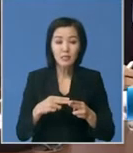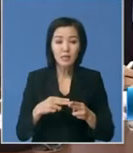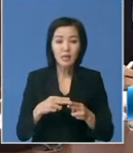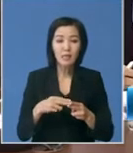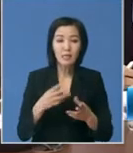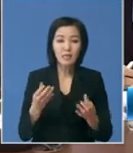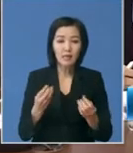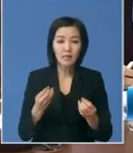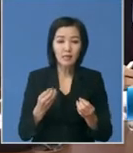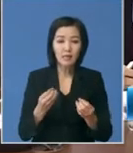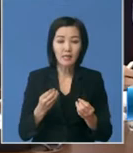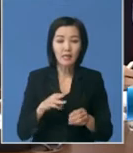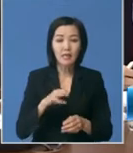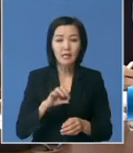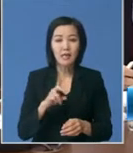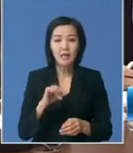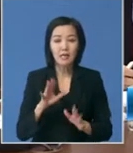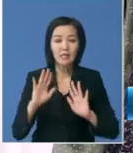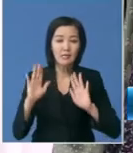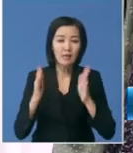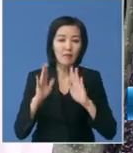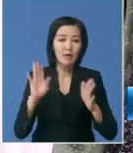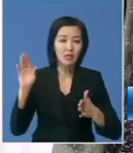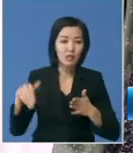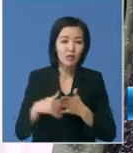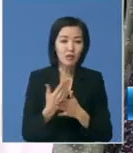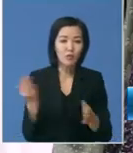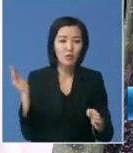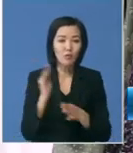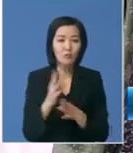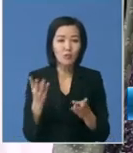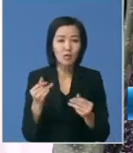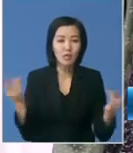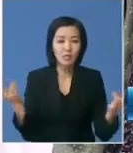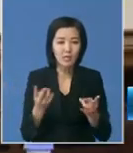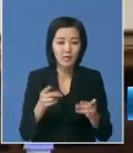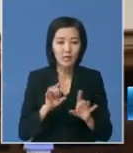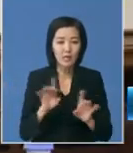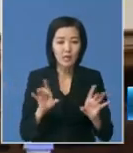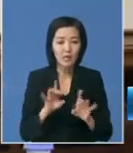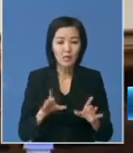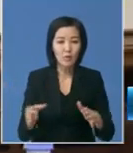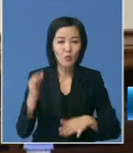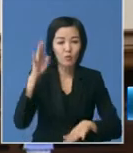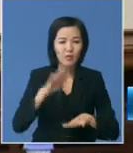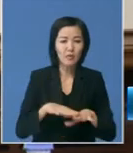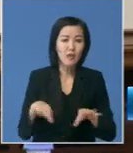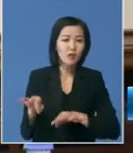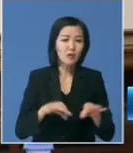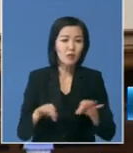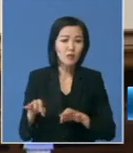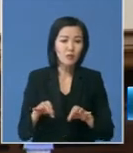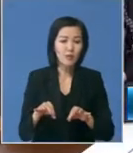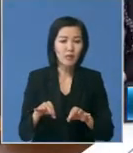жалғаған Садықова Талғар қаласындағы саябақты жаңғыртуға қосымша қаржы керек екенін айтты. Бірақ облыс әкімі жобаның жай жапсарына